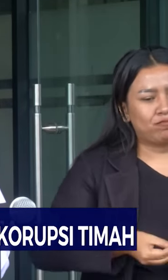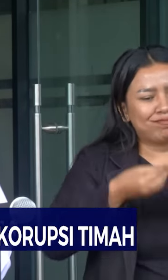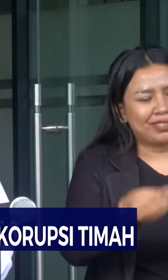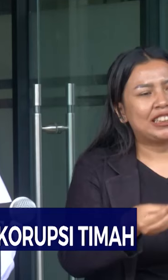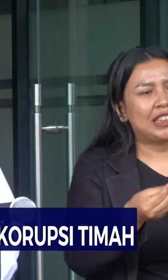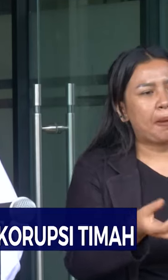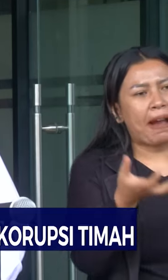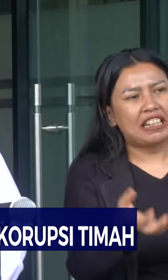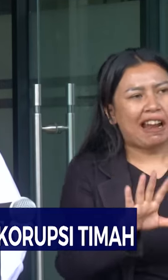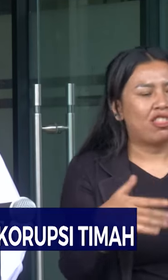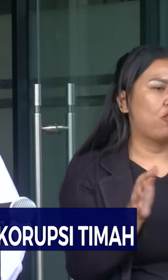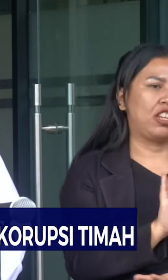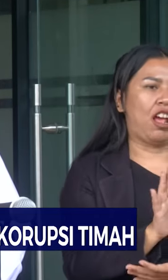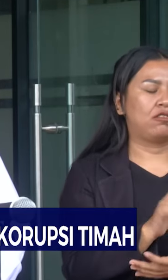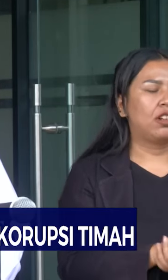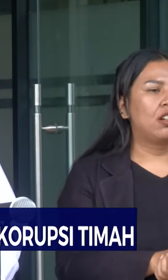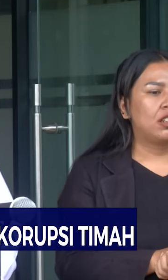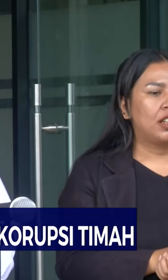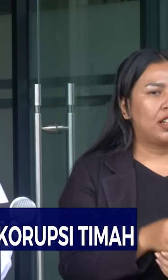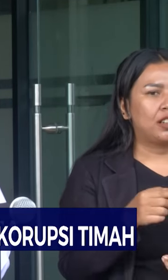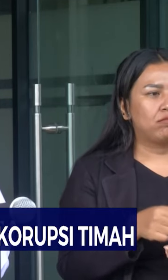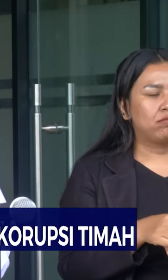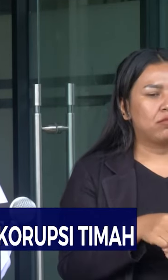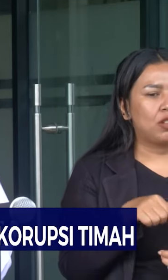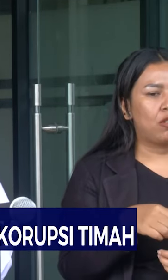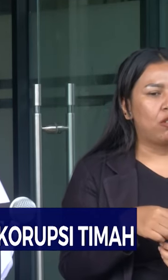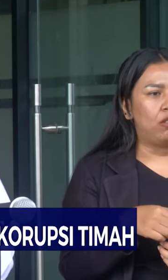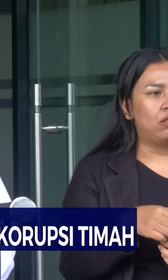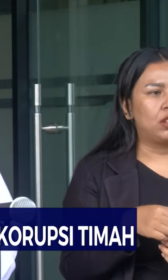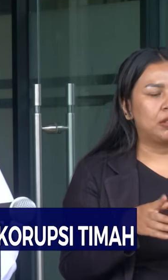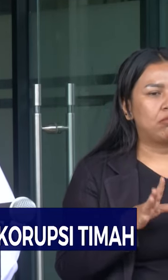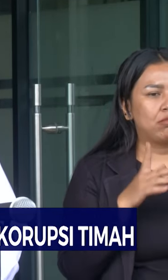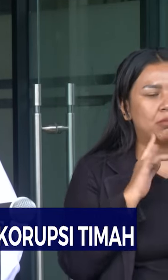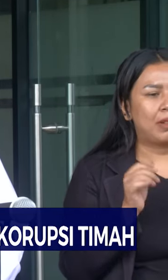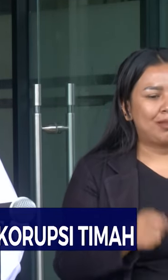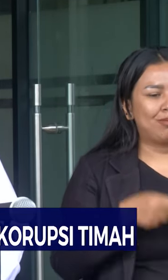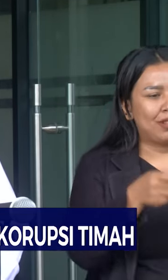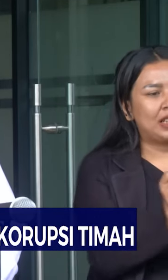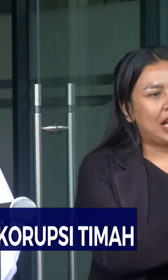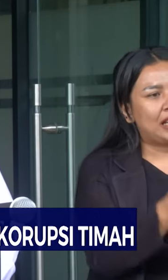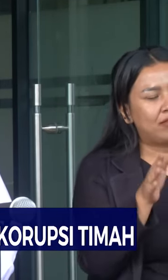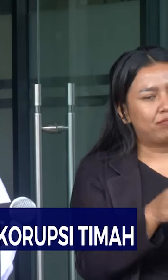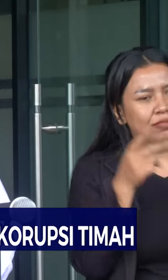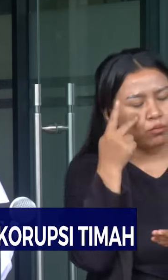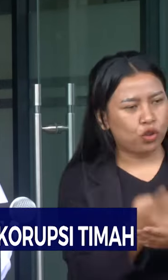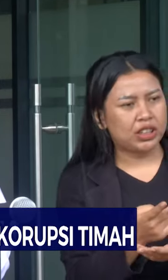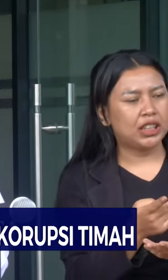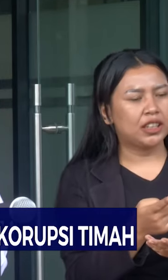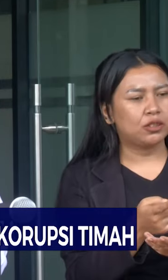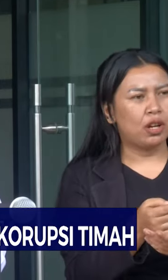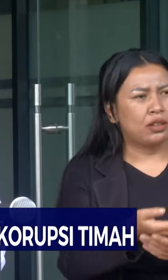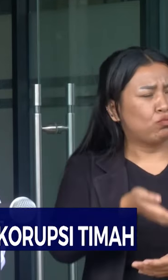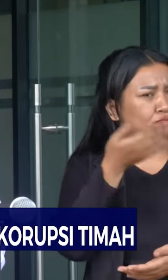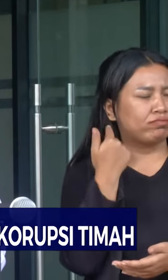atau tidak dalam kaitan inilah maka penyerahan tersangka dan barang bukti karena beberapa